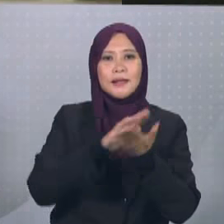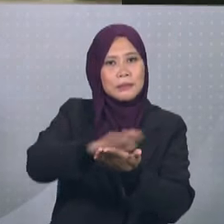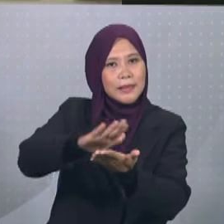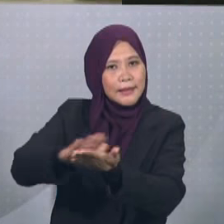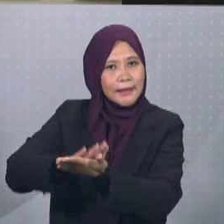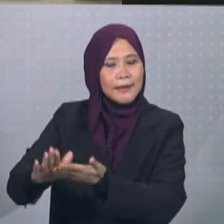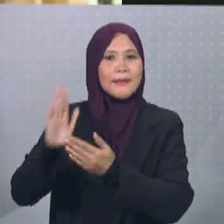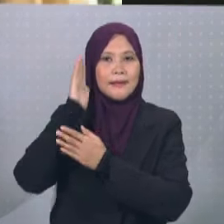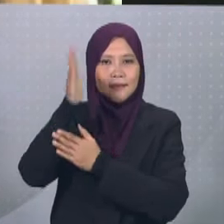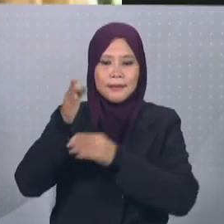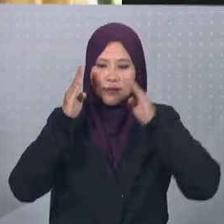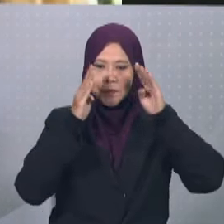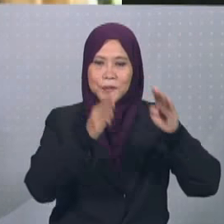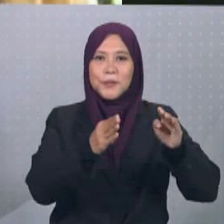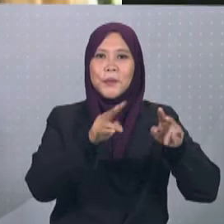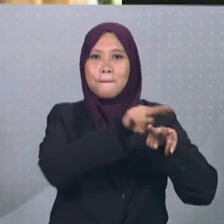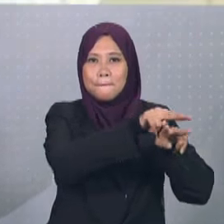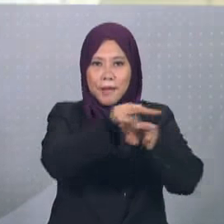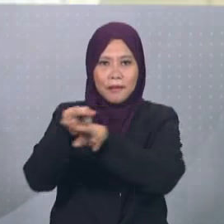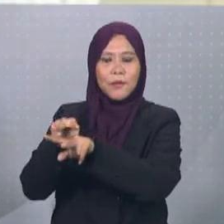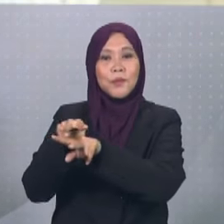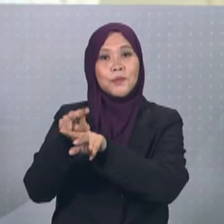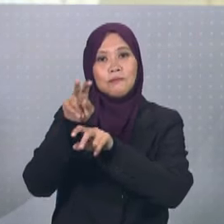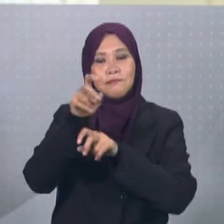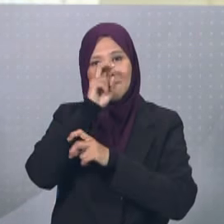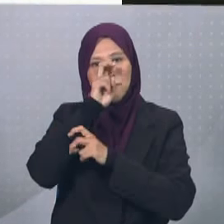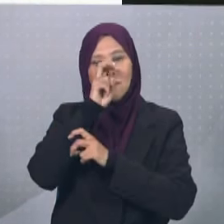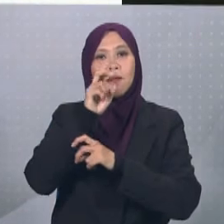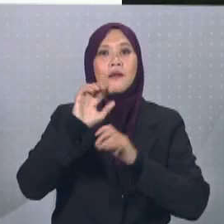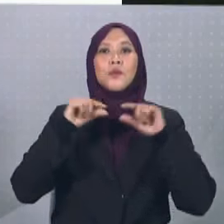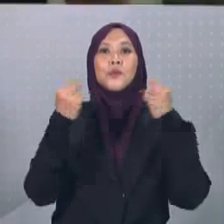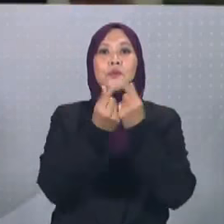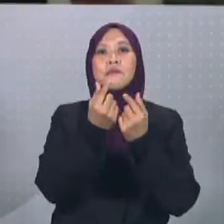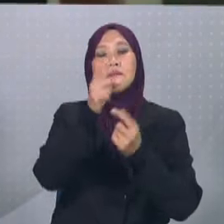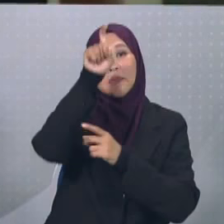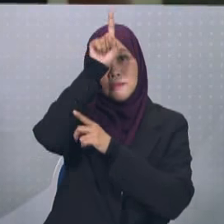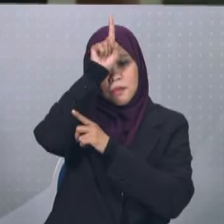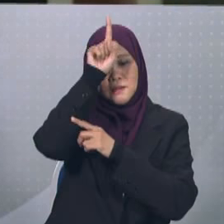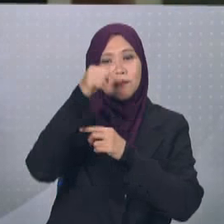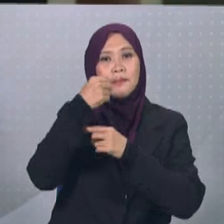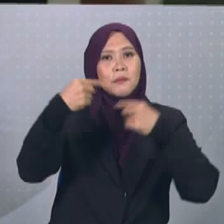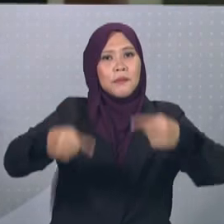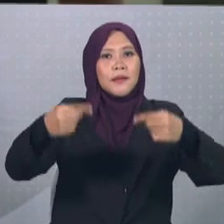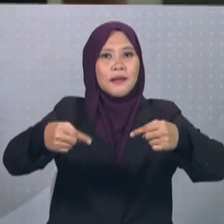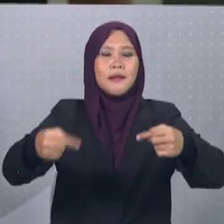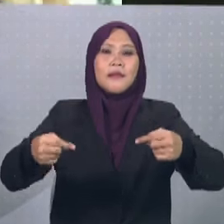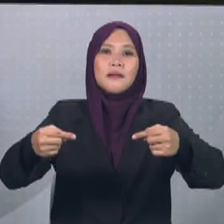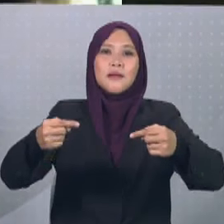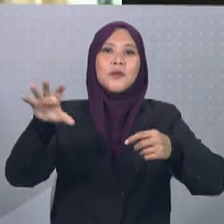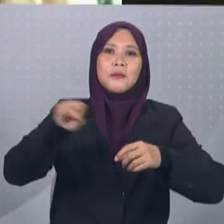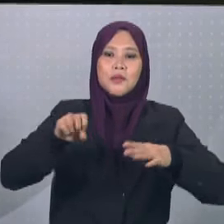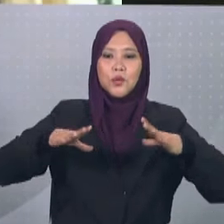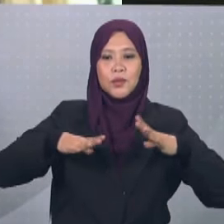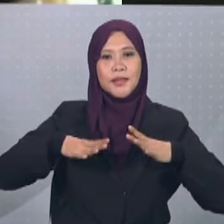kebersihan akan dititik beratkan dan dipantau dengan ketat. Pegawai Liga Bola Sepak Jerman menasihati pasukan yang bertanding mengambil cuti rehat